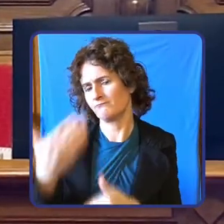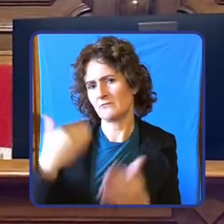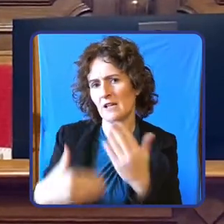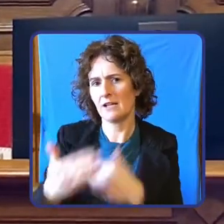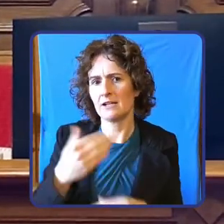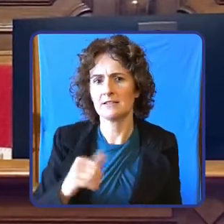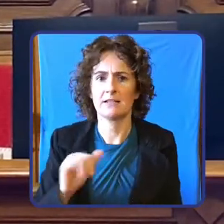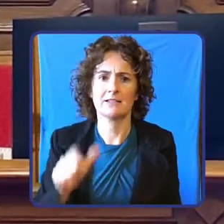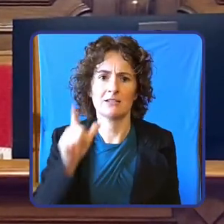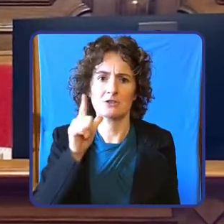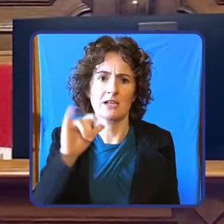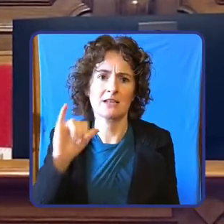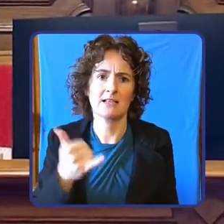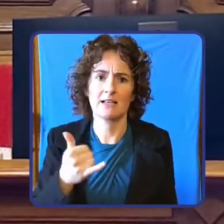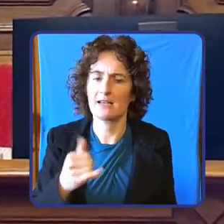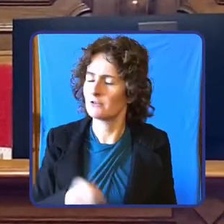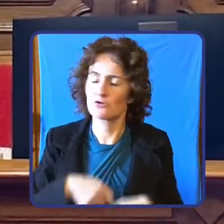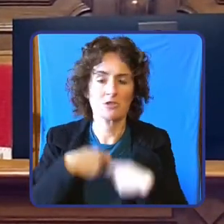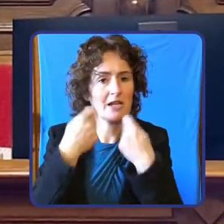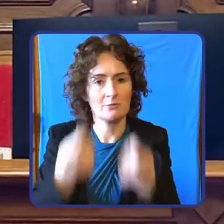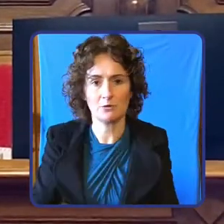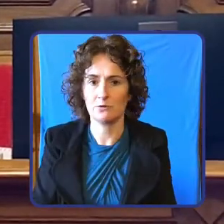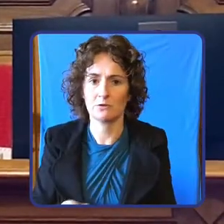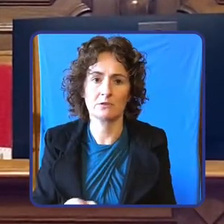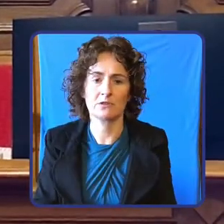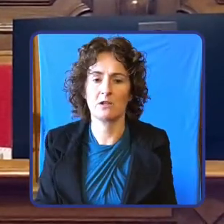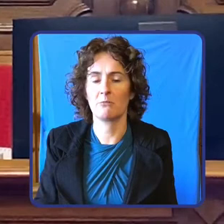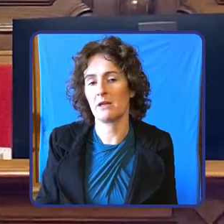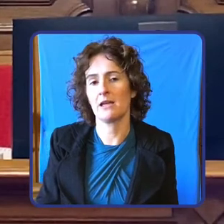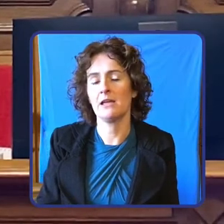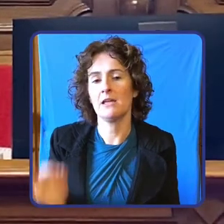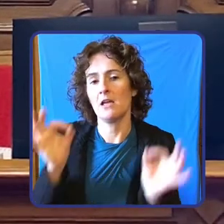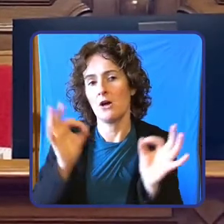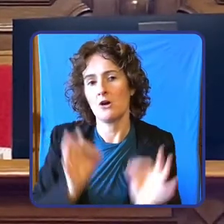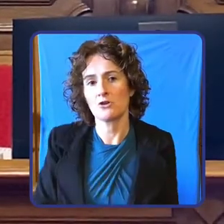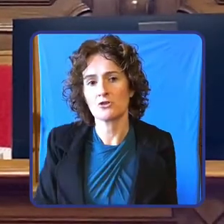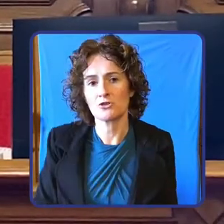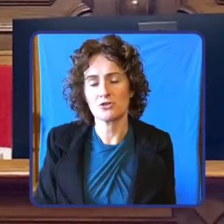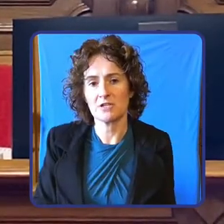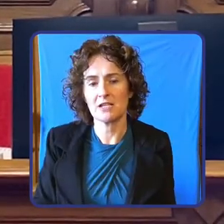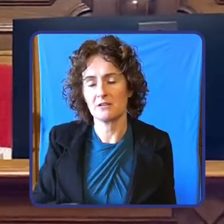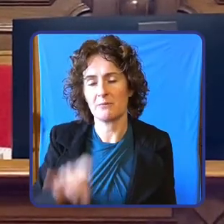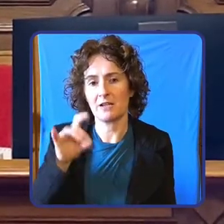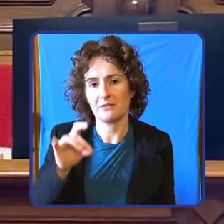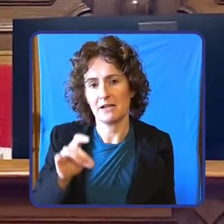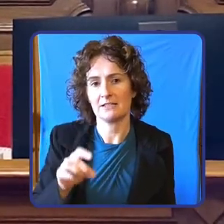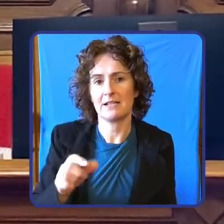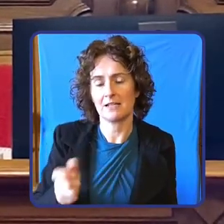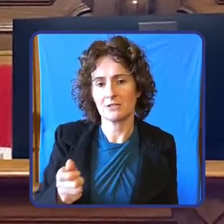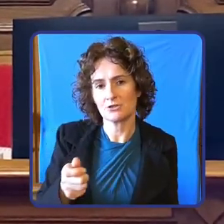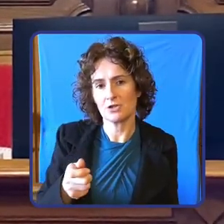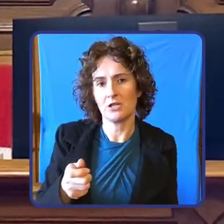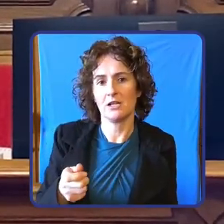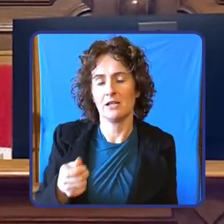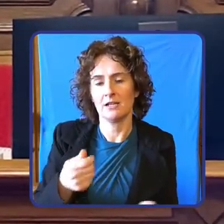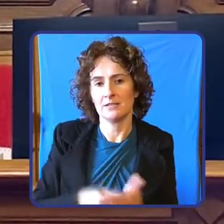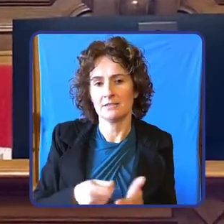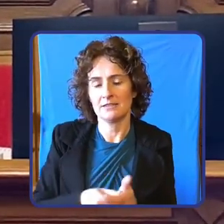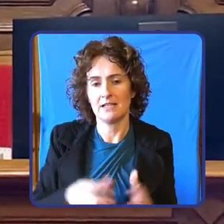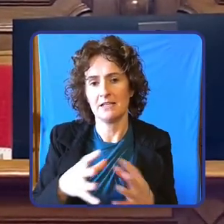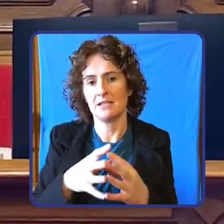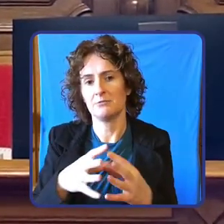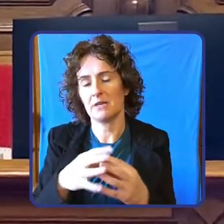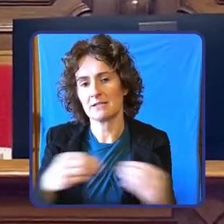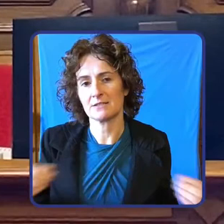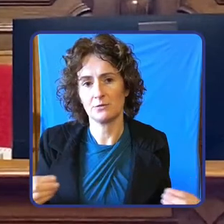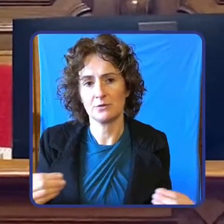a sírmegváltási díj eltörléséről szóló javaslatát. Azt is ígérte, hogy egy 1500 fős foglalkoztatót hoz Hódmezővásárhelyre. Az elmúlt